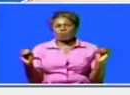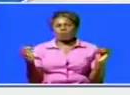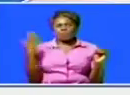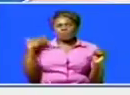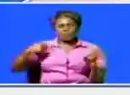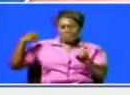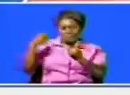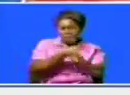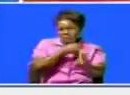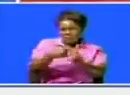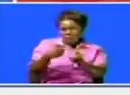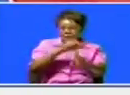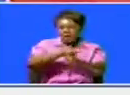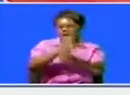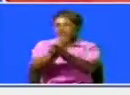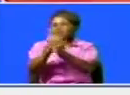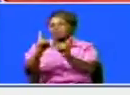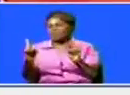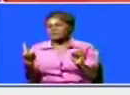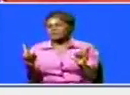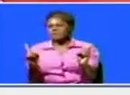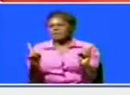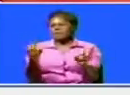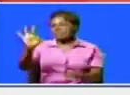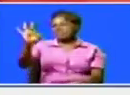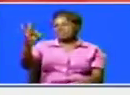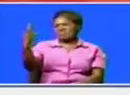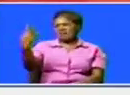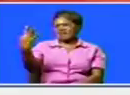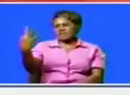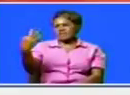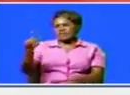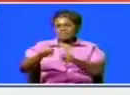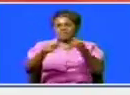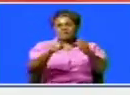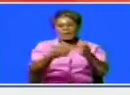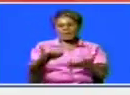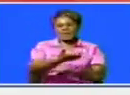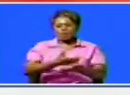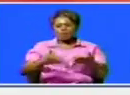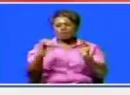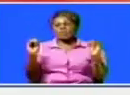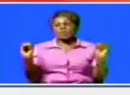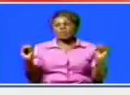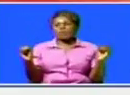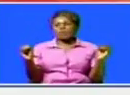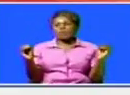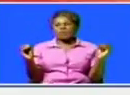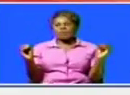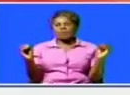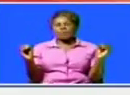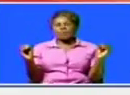tulipambana kupata demokrasia. Tatu, tusibomoe uchumi wetu.